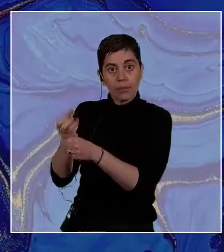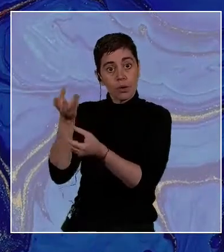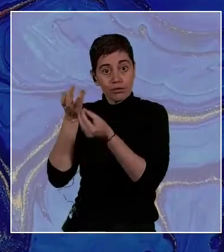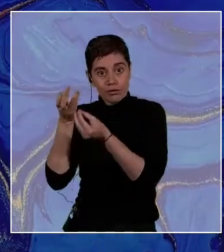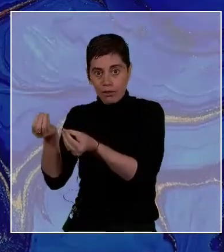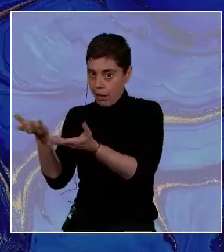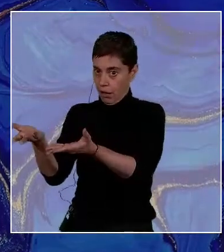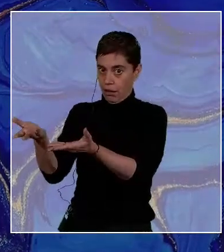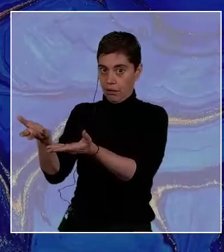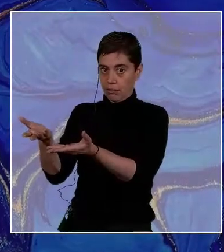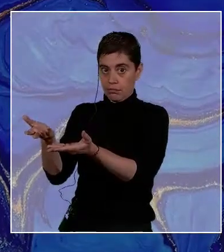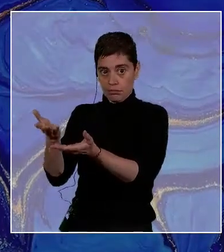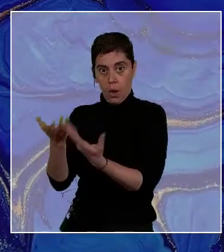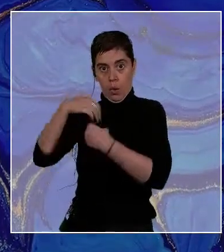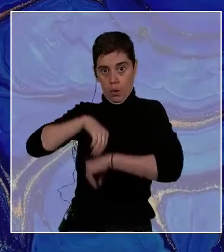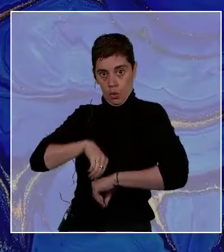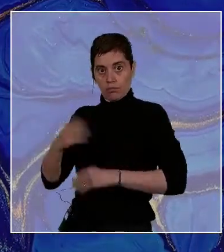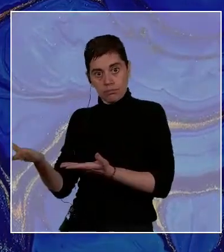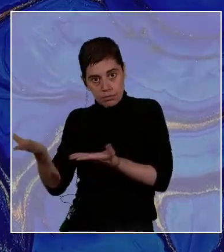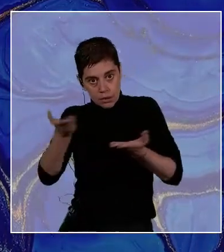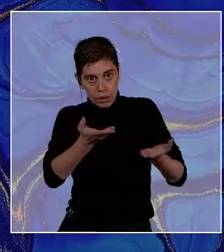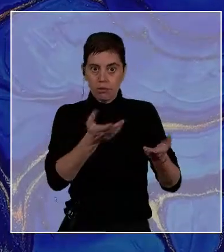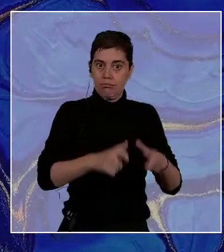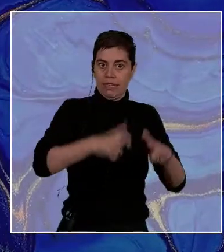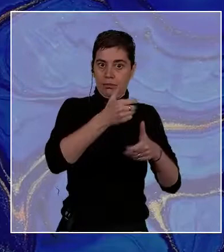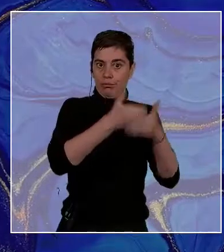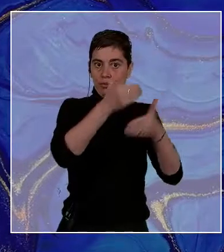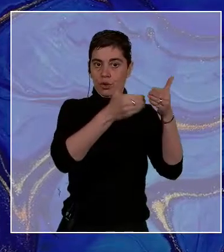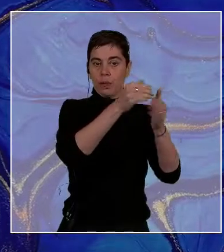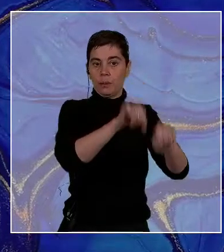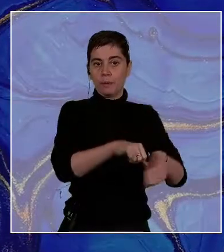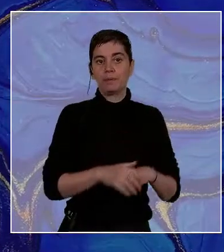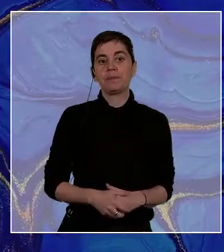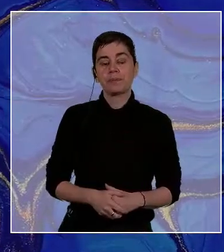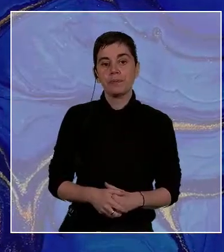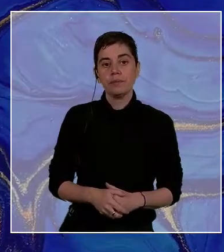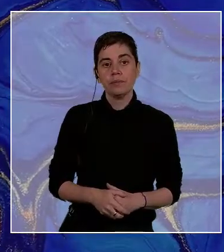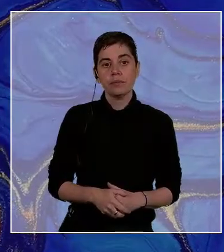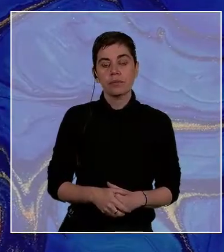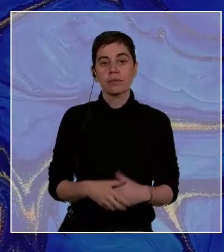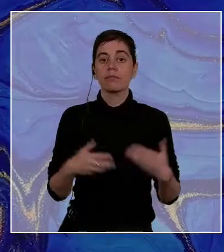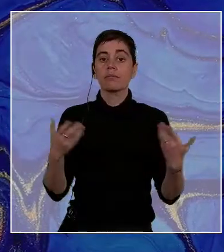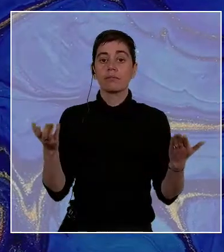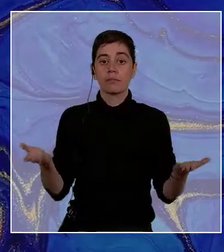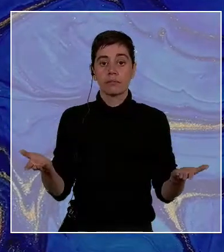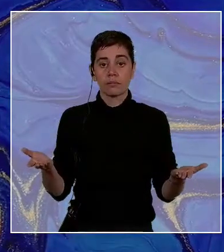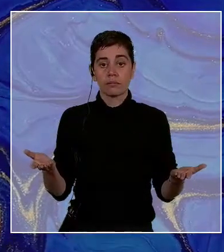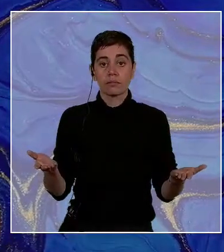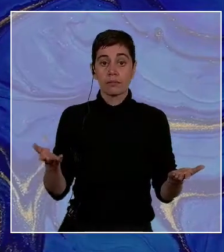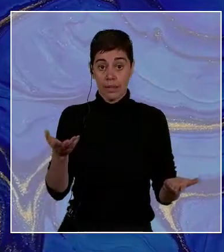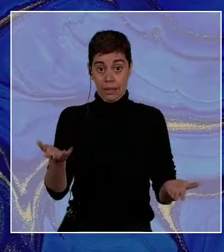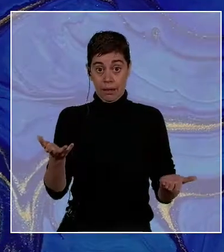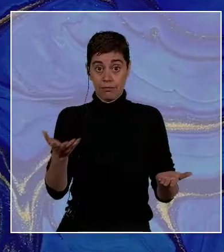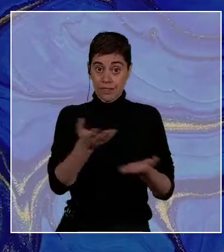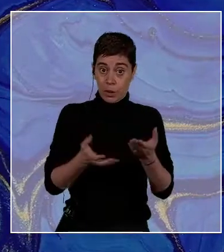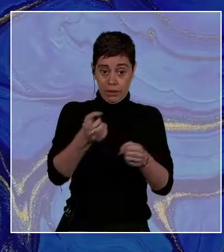ces bâtiments, refaire ces bâtiments dans ce sens. Et puis, c'est également toute la création d'énergie qui